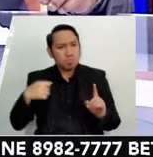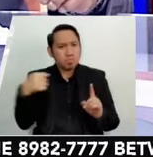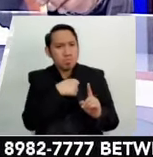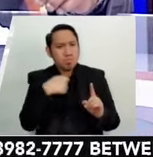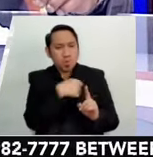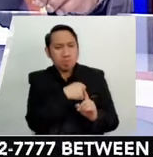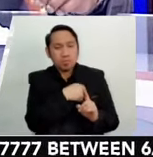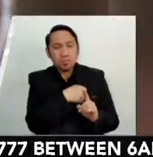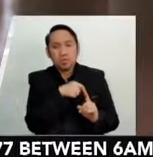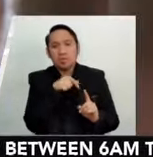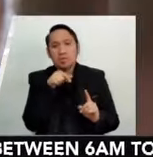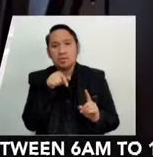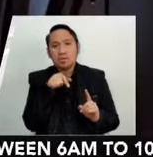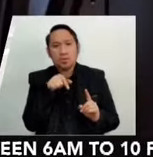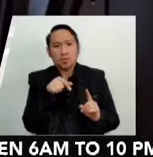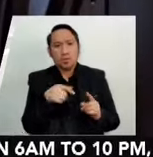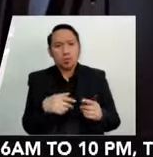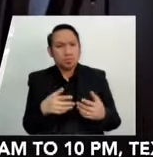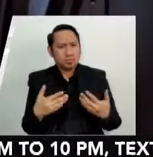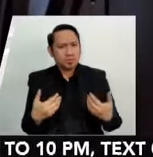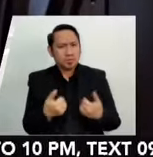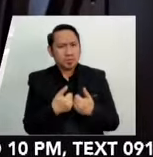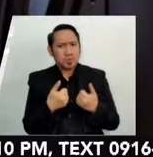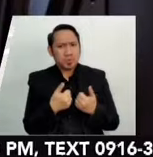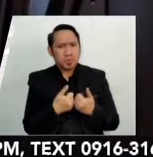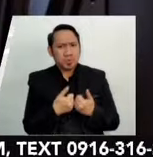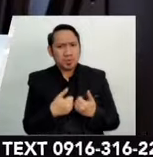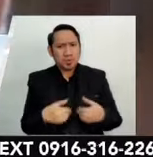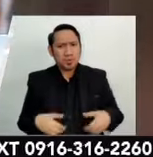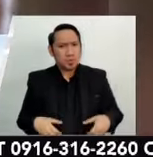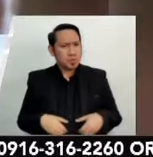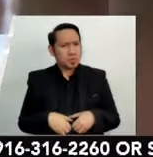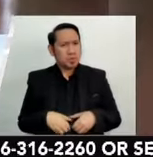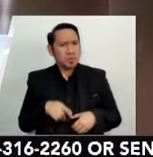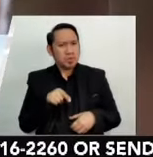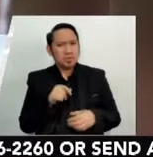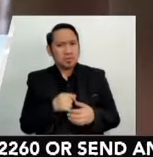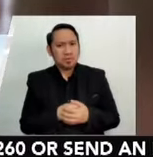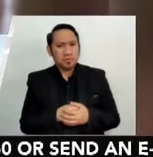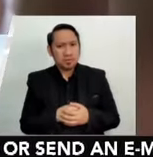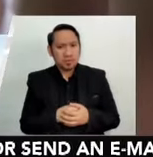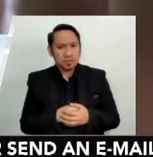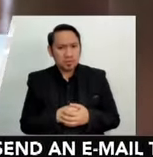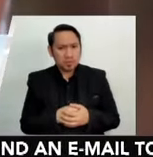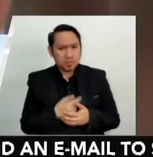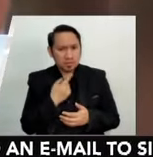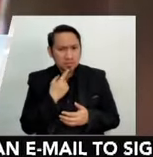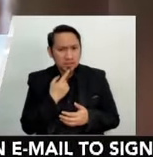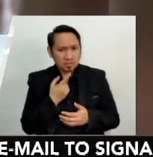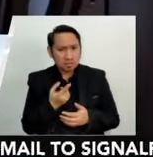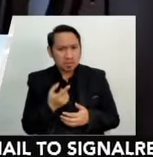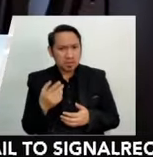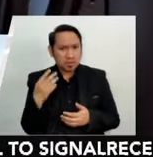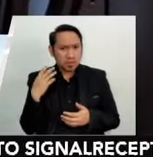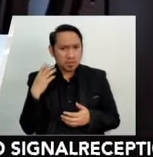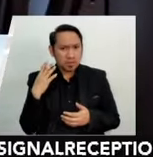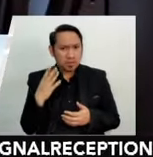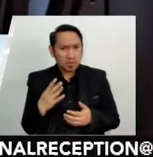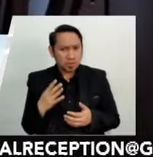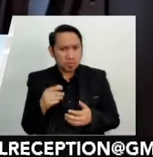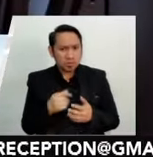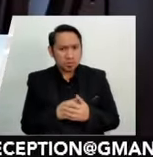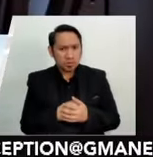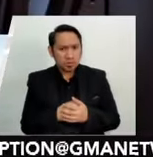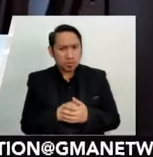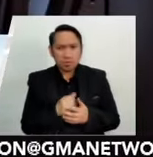Belter. Wala pong ganun na sinabi si Coach. Ano po, aksidente po talaga yung nangyari. Unexpected